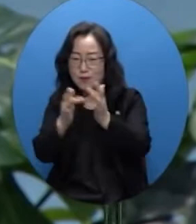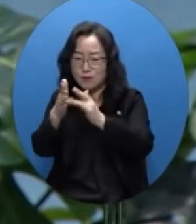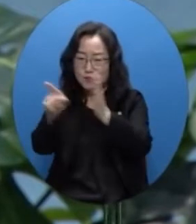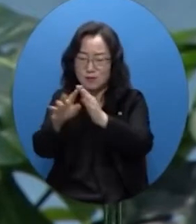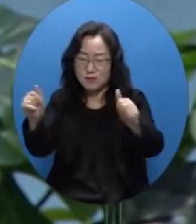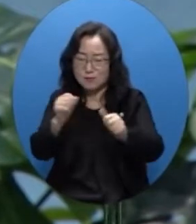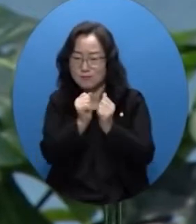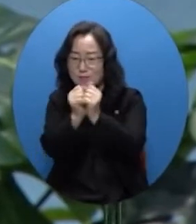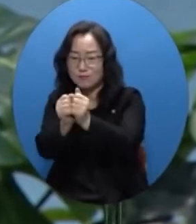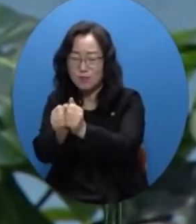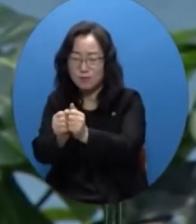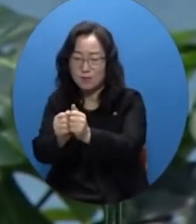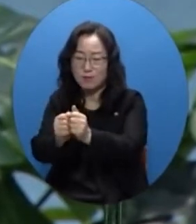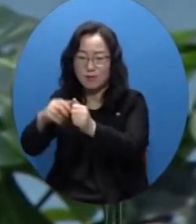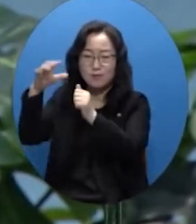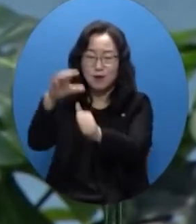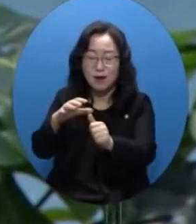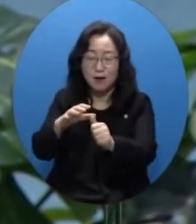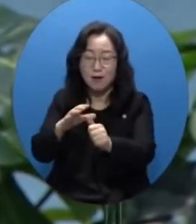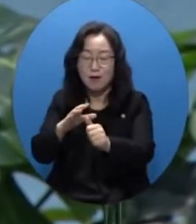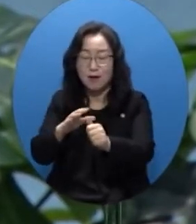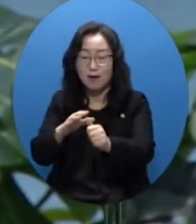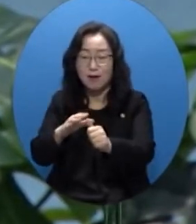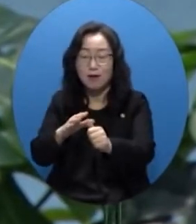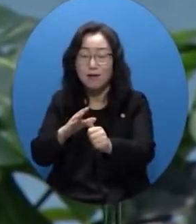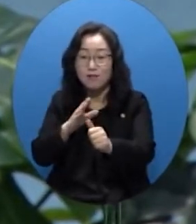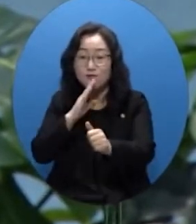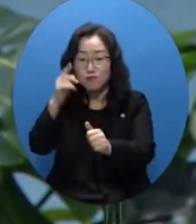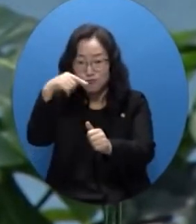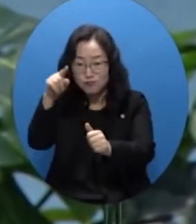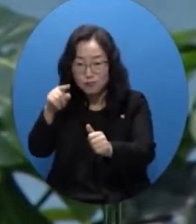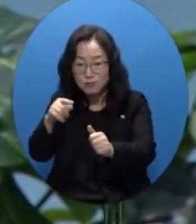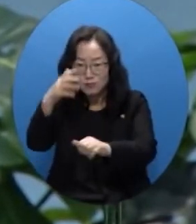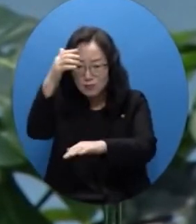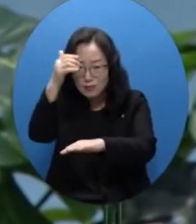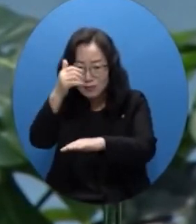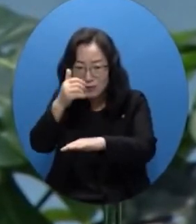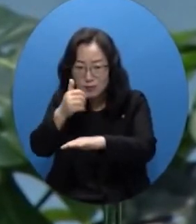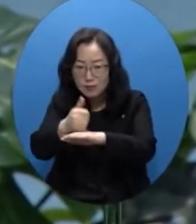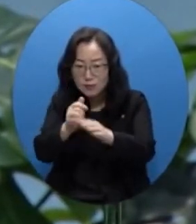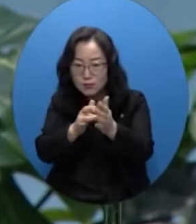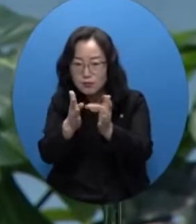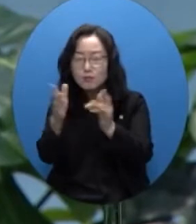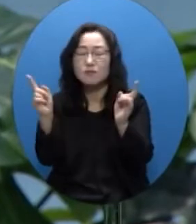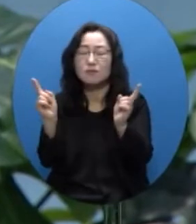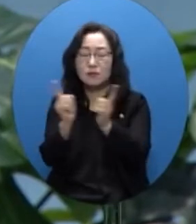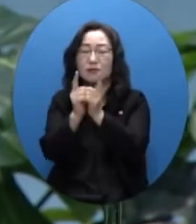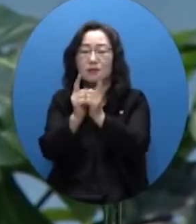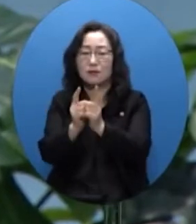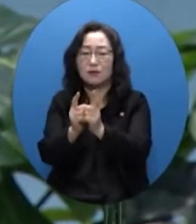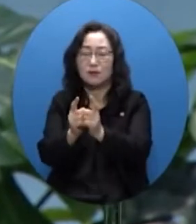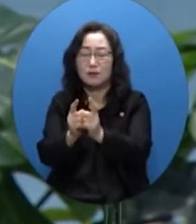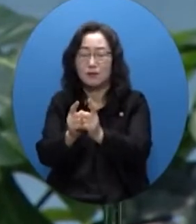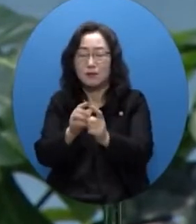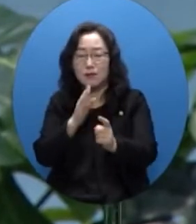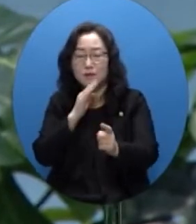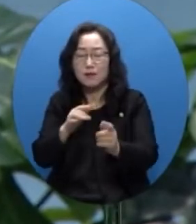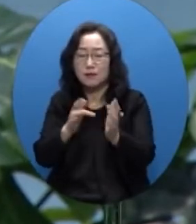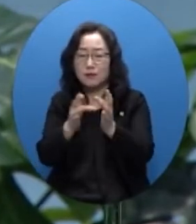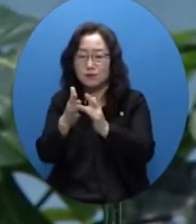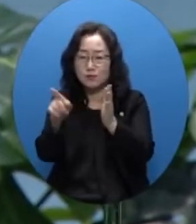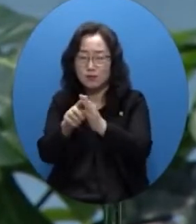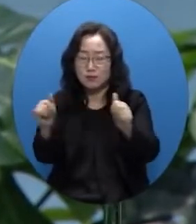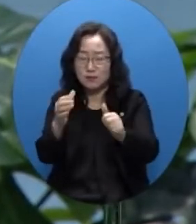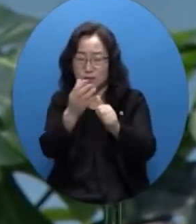알고 그거 그 일을 행하다가 예수를 만난 것입니다 예수님 사람 붙잡고 다음에서 오라 다 예수만